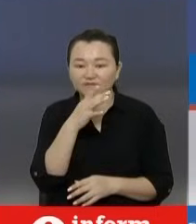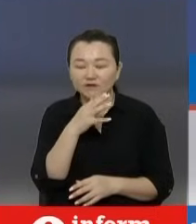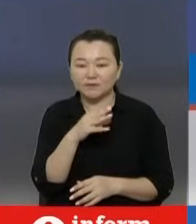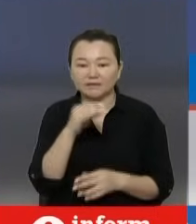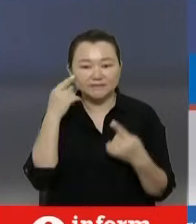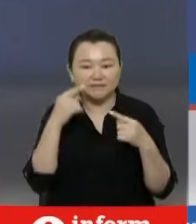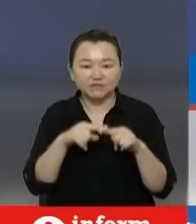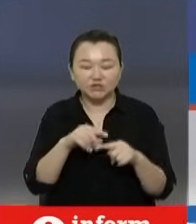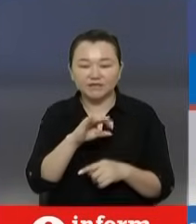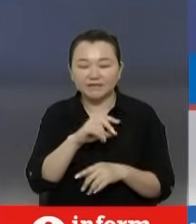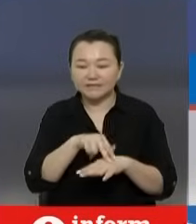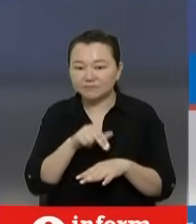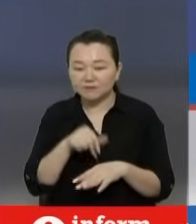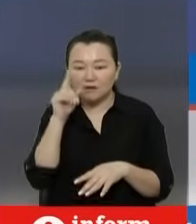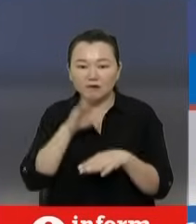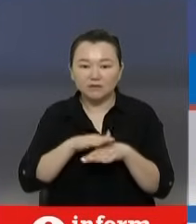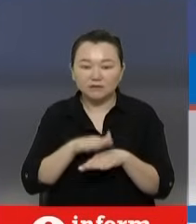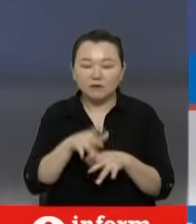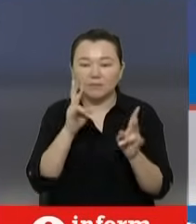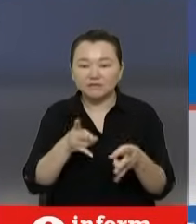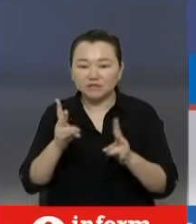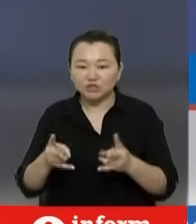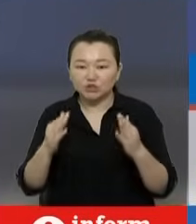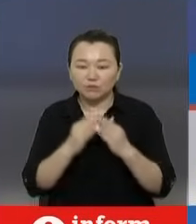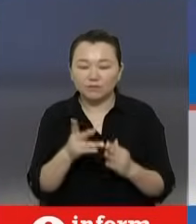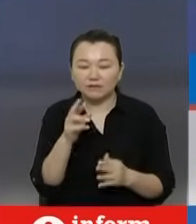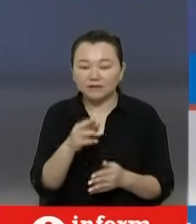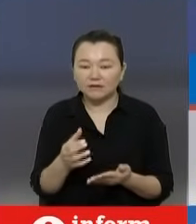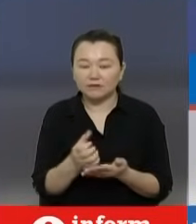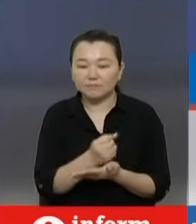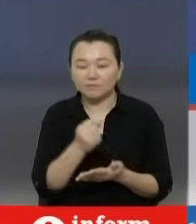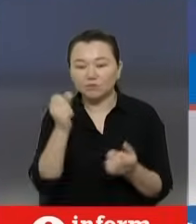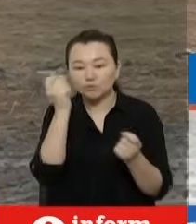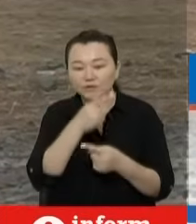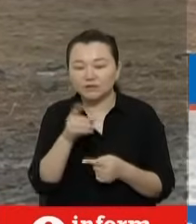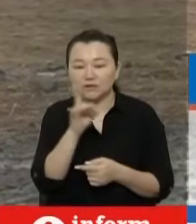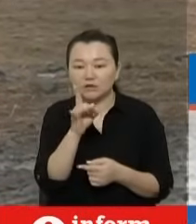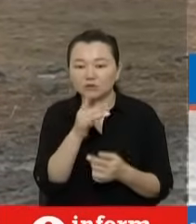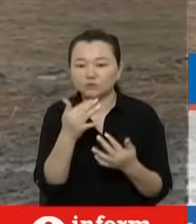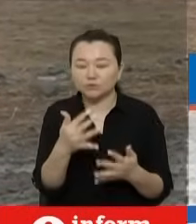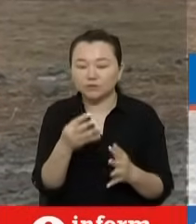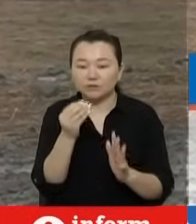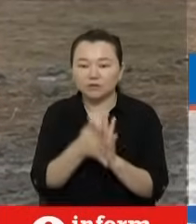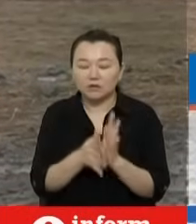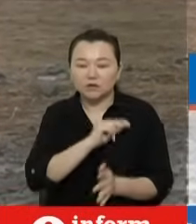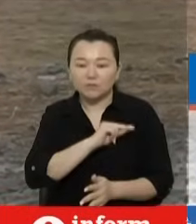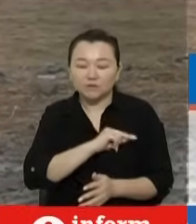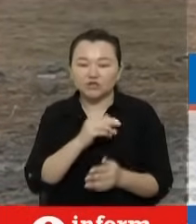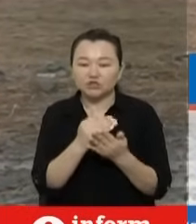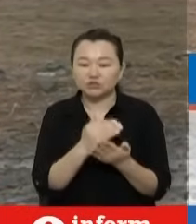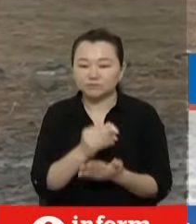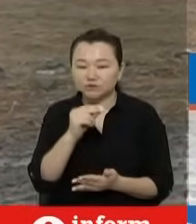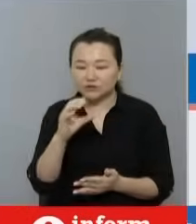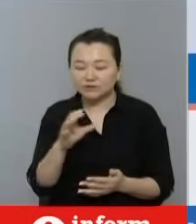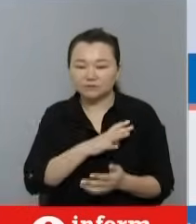техническая инспекция акиматами пострадавших домов для определения объема работ. В Павлодарской области режим ЧС был